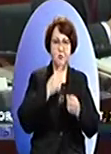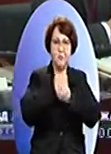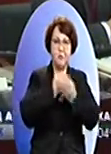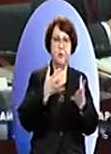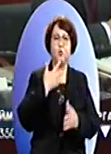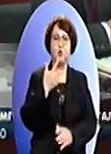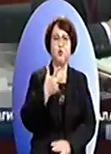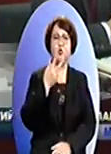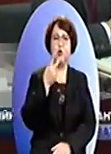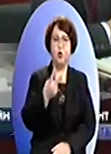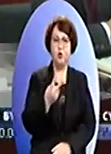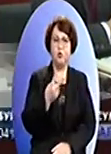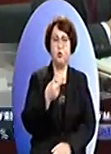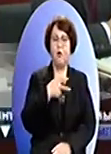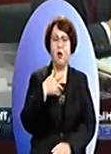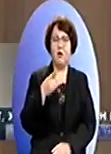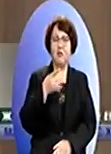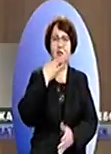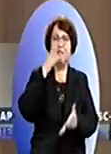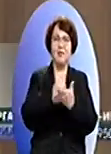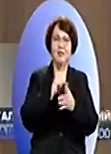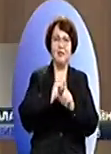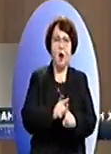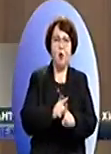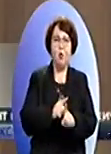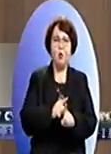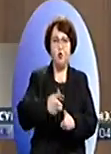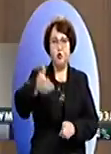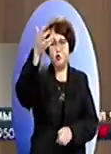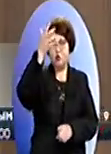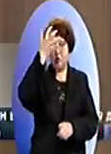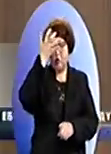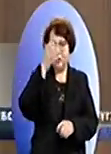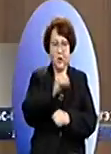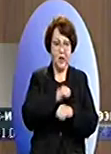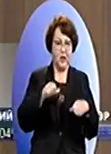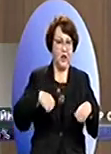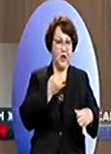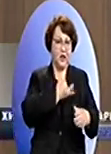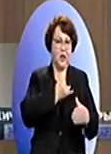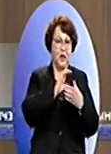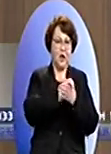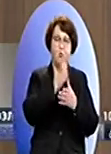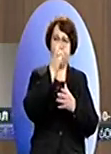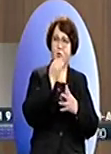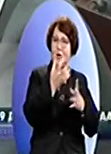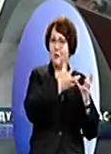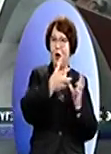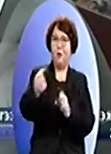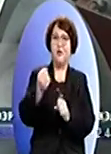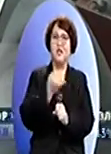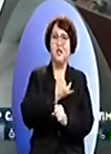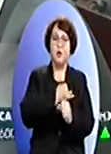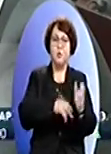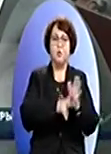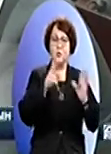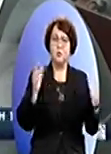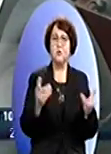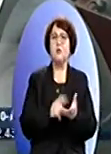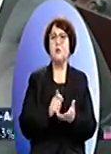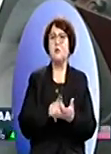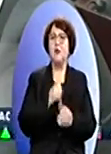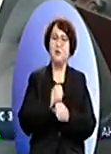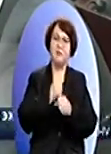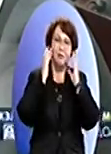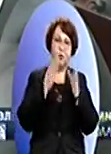бэхжүүлж, ард иргэдэд тэг шударга үйлчилж, ард түмнийхээ итгэлийг эргэж олж авч бэхжүүлээ гэдэг ийм нэг зорилготой ажиллаж байна. Улаанбаатар хотын тамгын